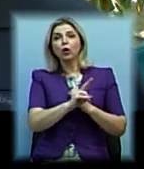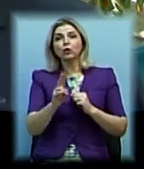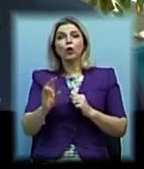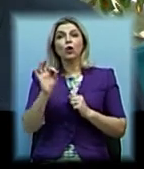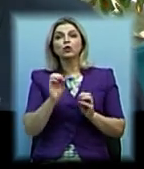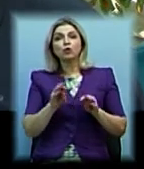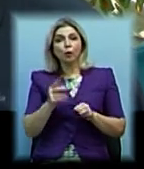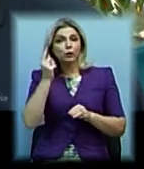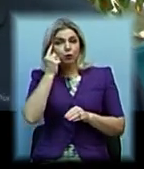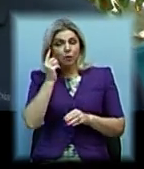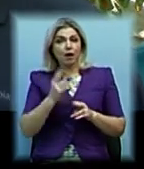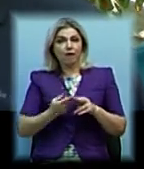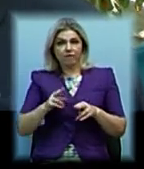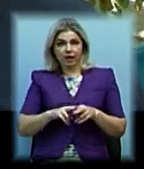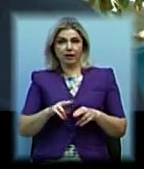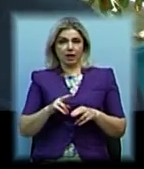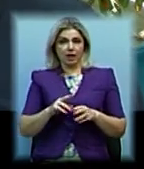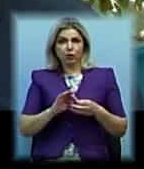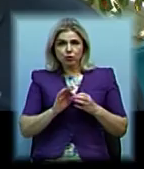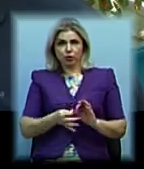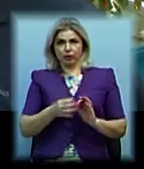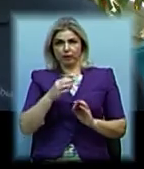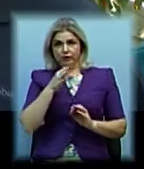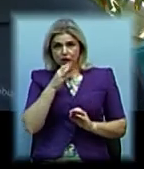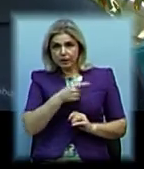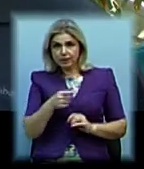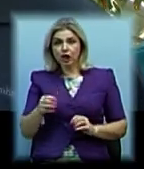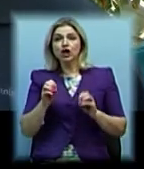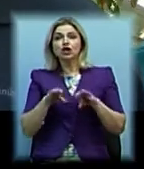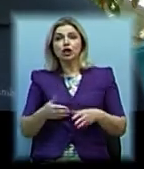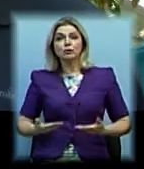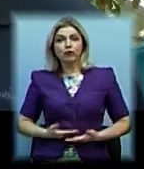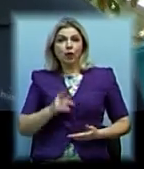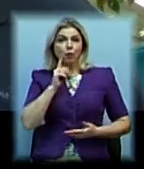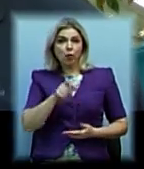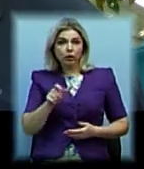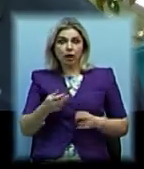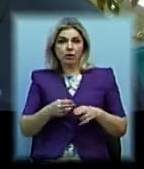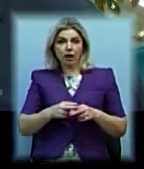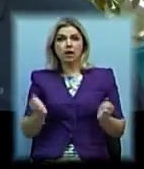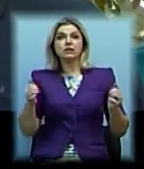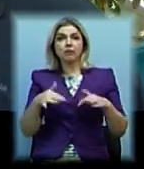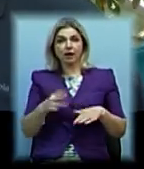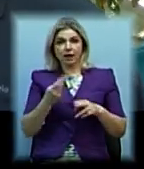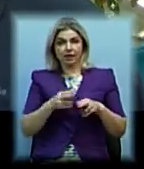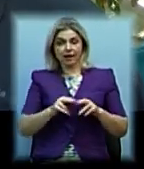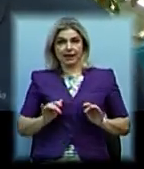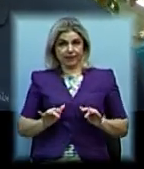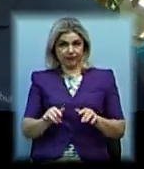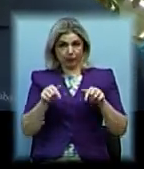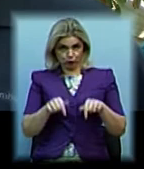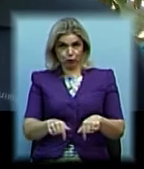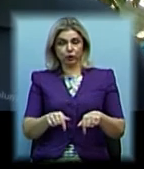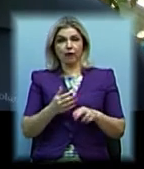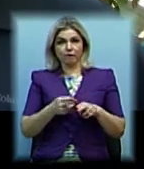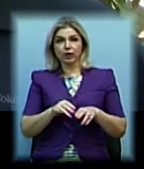сьогодні в ці складні часи. Чим живе молодь, яка сьогодні збирається на цьому дійстві, тут,